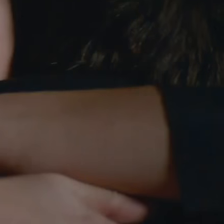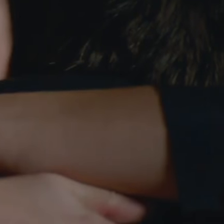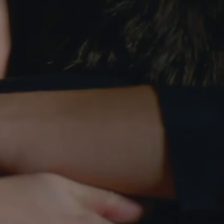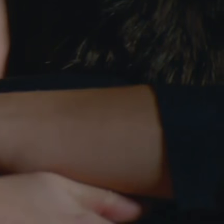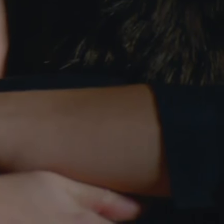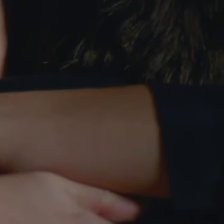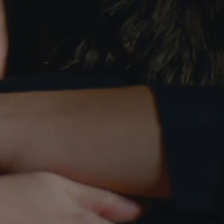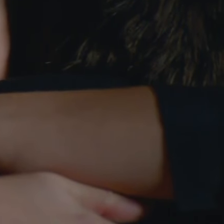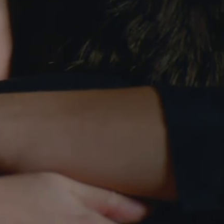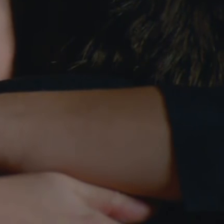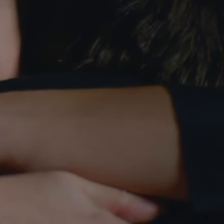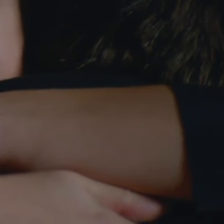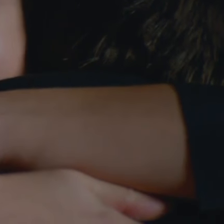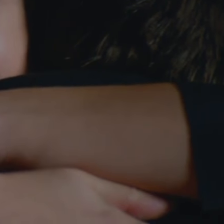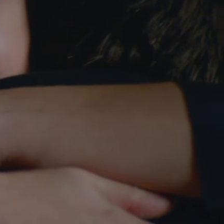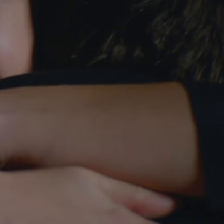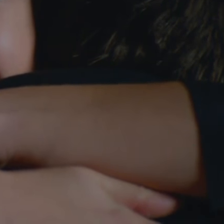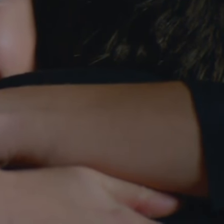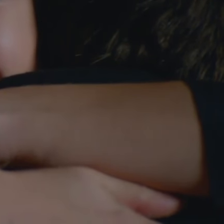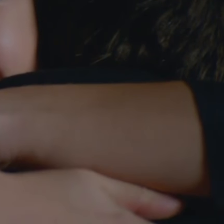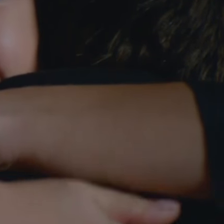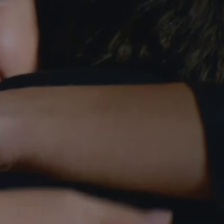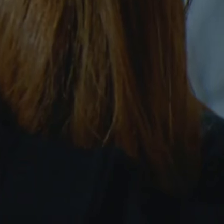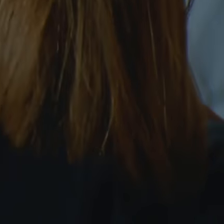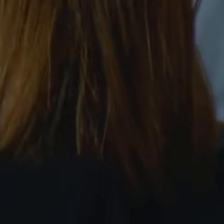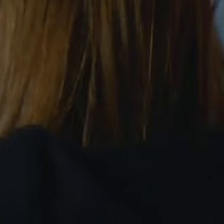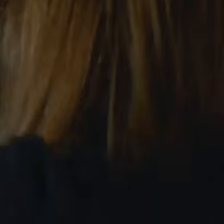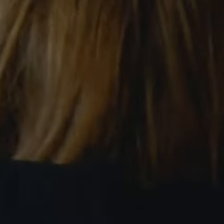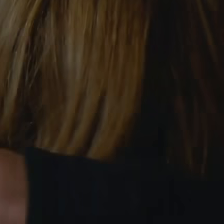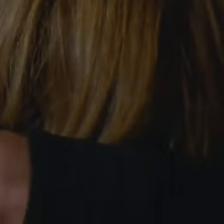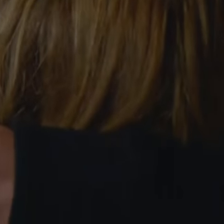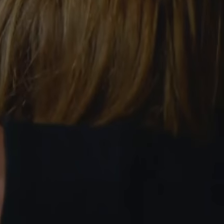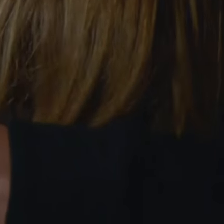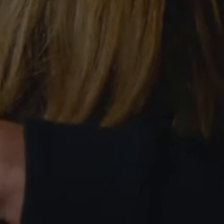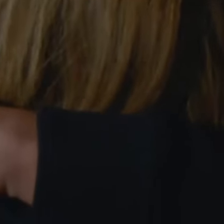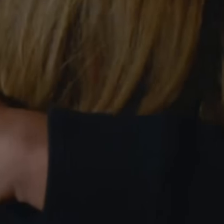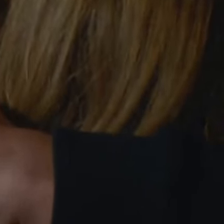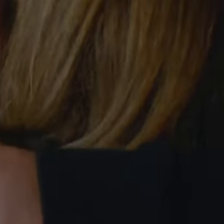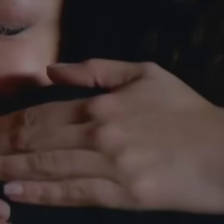sarılırken Tarık gözleri kıpkırmızı. Ağlamamak için kendini sıkıyor. Hıdır'ın boynuna gömüldü.